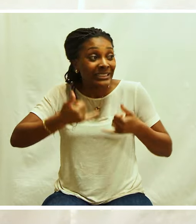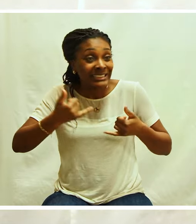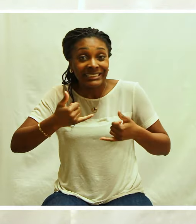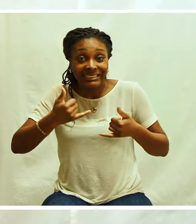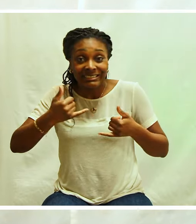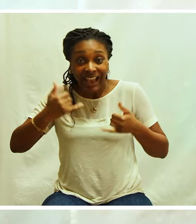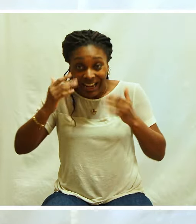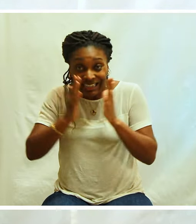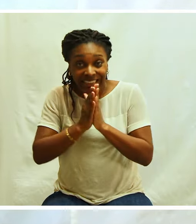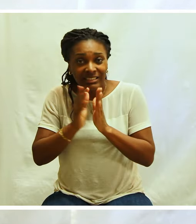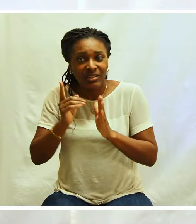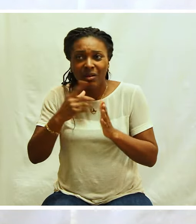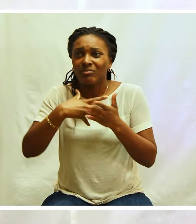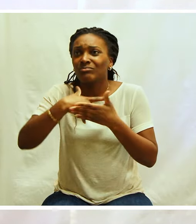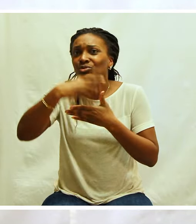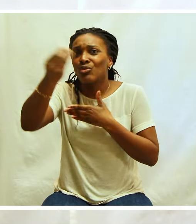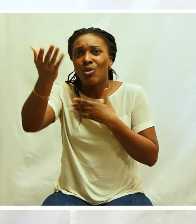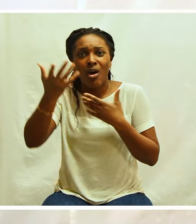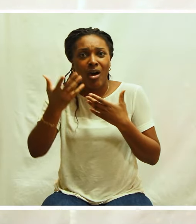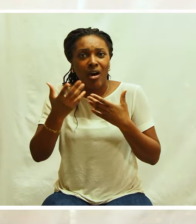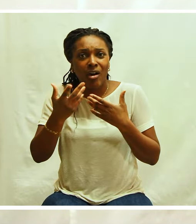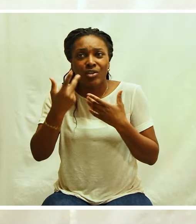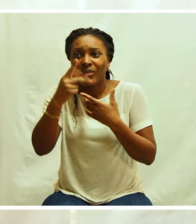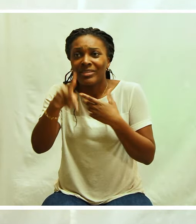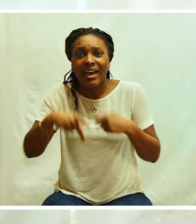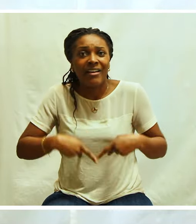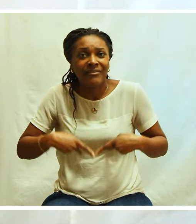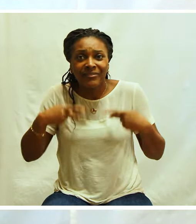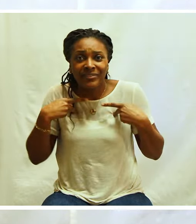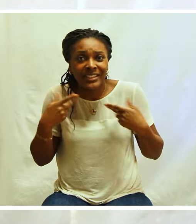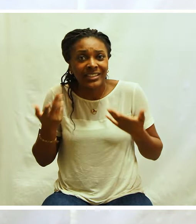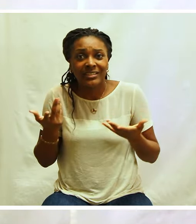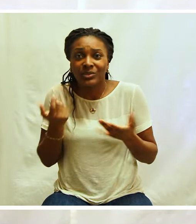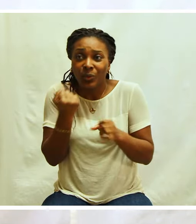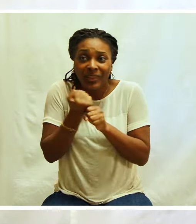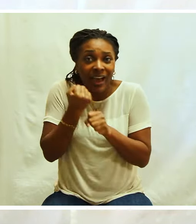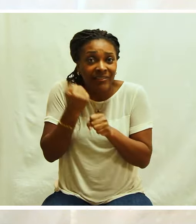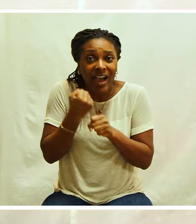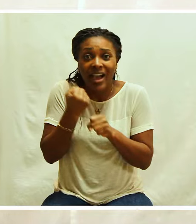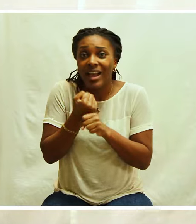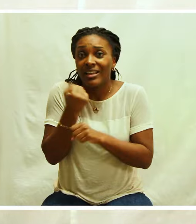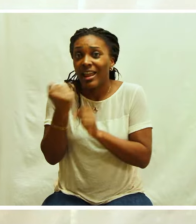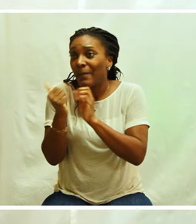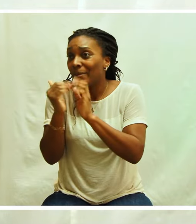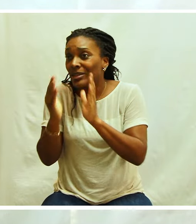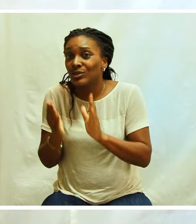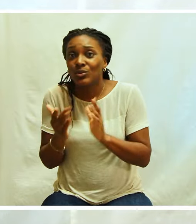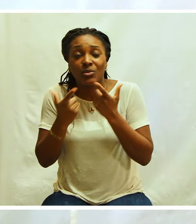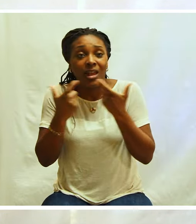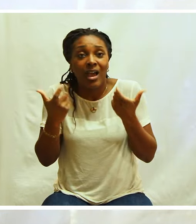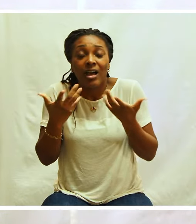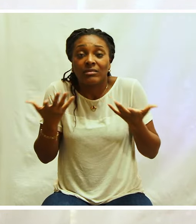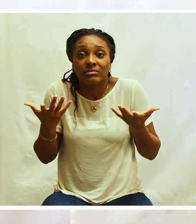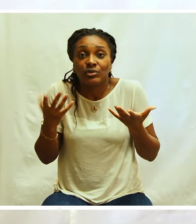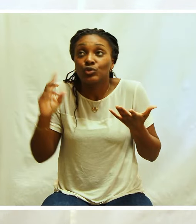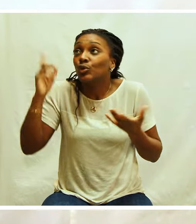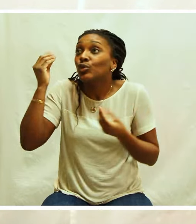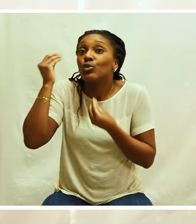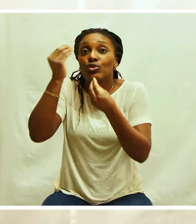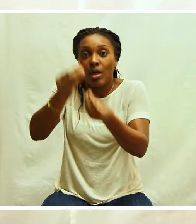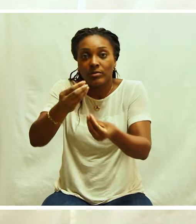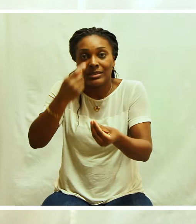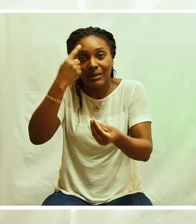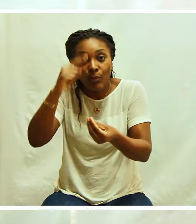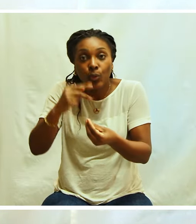exerce. C'est là où nous sommes et là où nous vivons dans notre quotidien. Et j'aimerais que tu puisses comprendre aujourd'hui que les dons que Dieu t'a